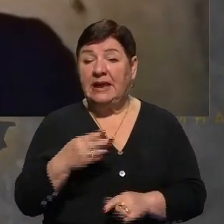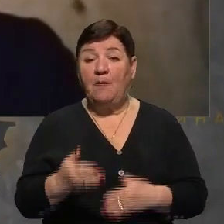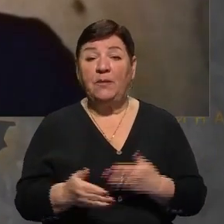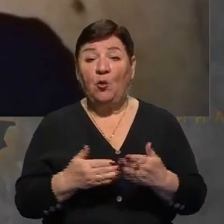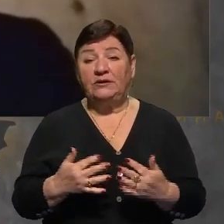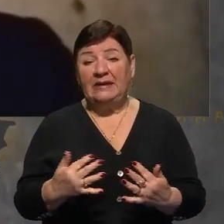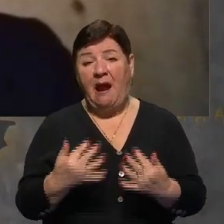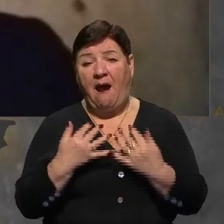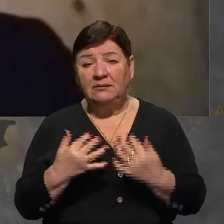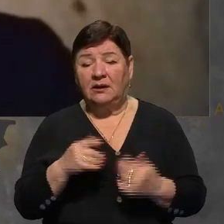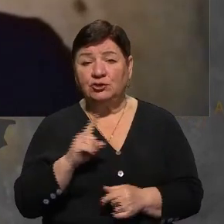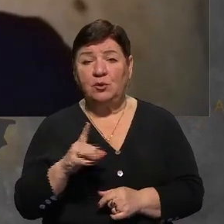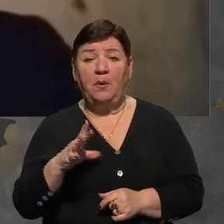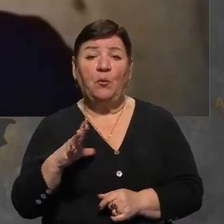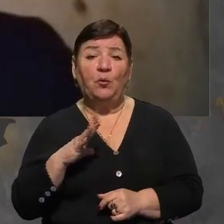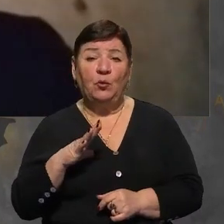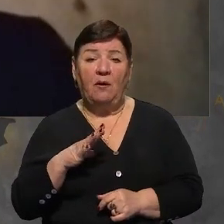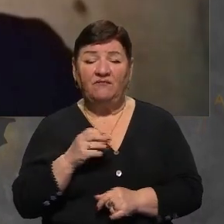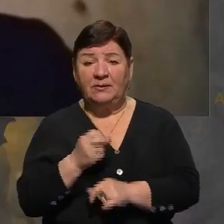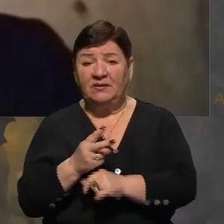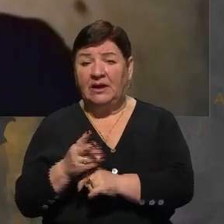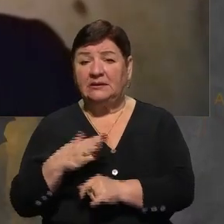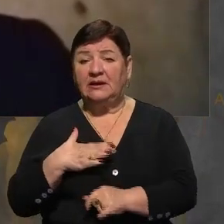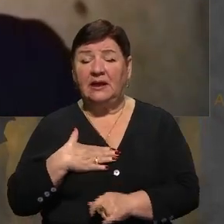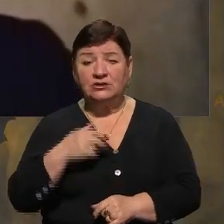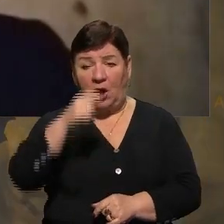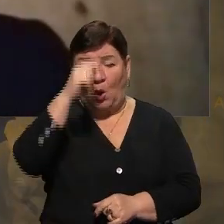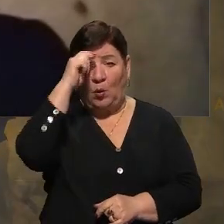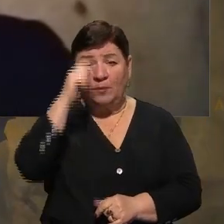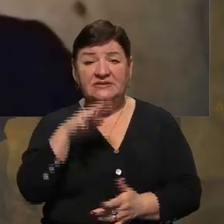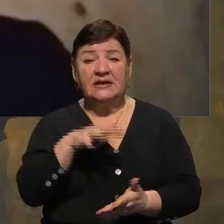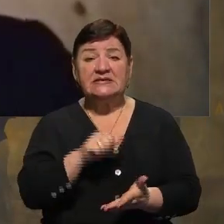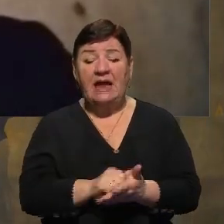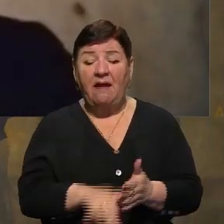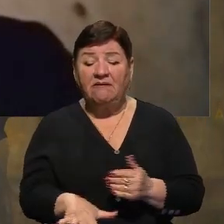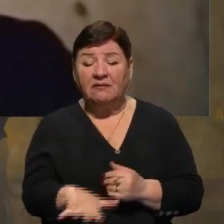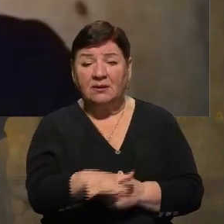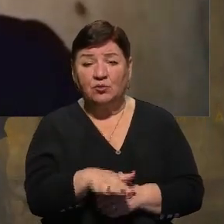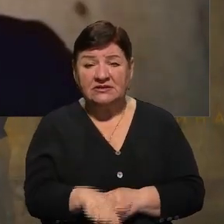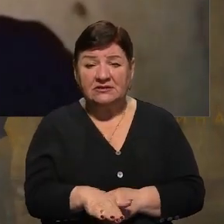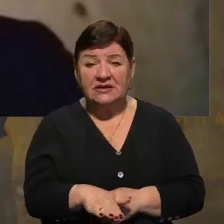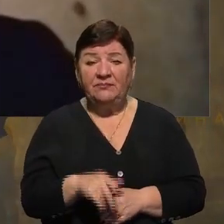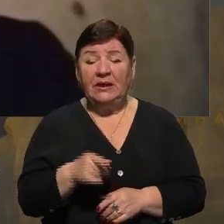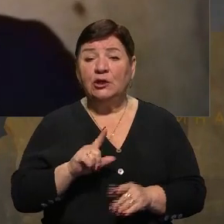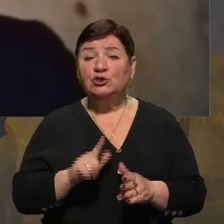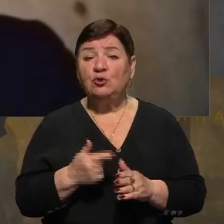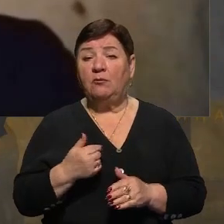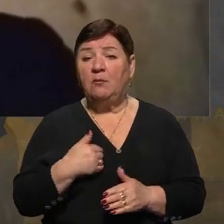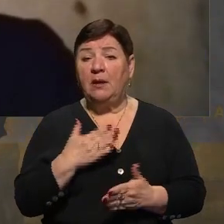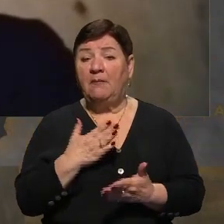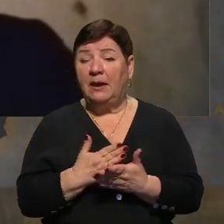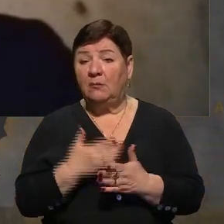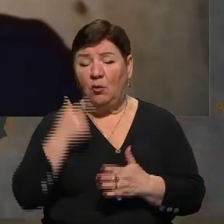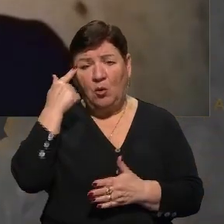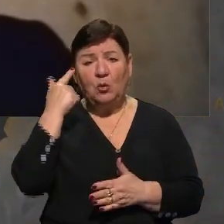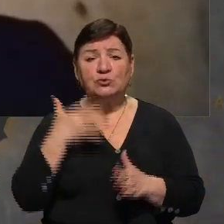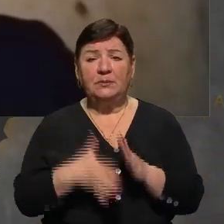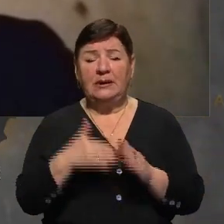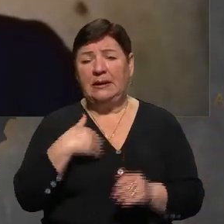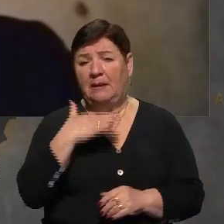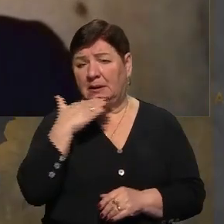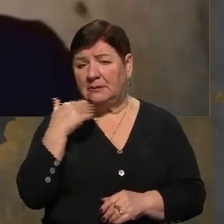атак і для того, щоб вибивати наших хлопців зайнятих позицій. Ну, знову ж таки, ми маємо розуміти, я вже неодноразово,